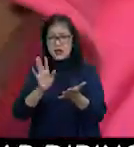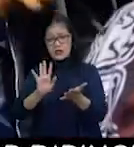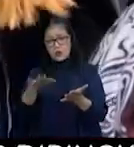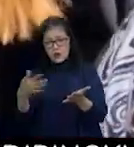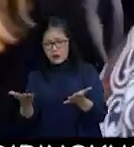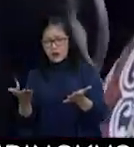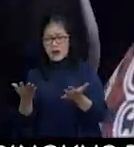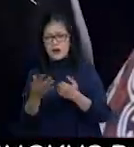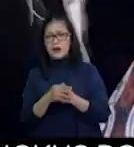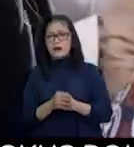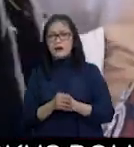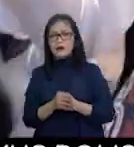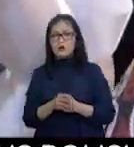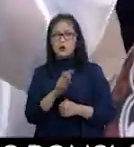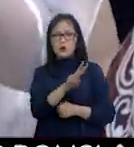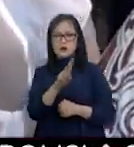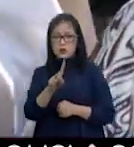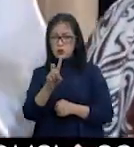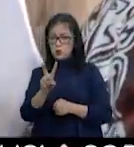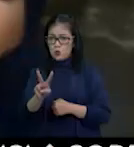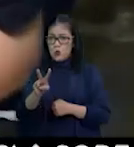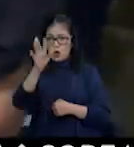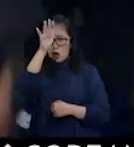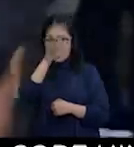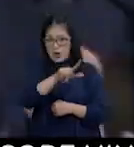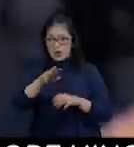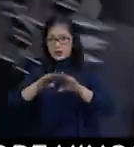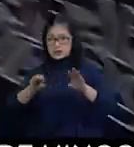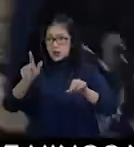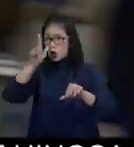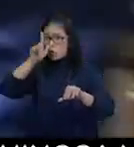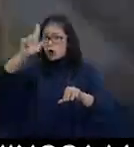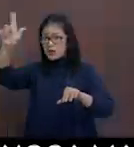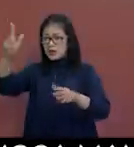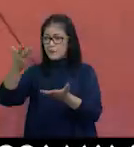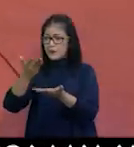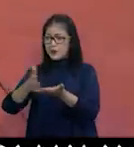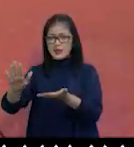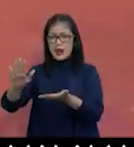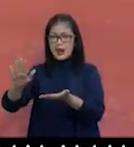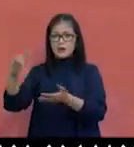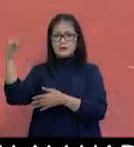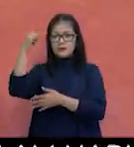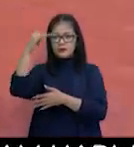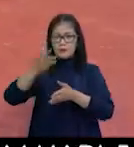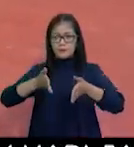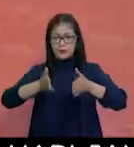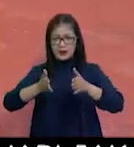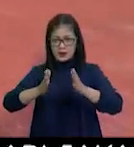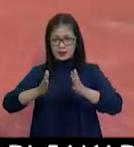Sebelumnya pengiriman 212 PMI ini digagalkan polisi saat akan diberangkatkan melalui Bandara Kuala Namu, Deli Serdang menggunakan pesawat